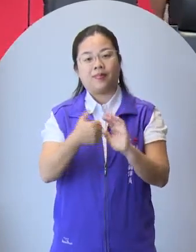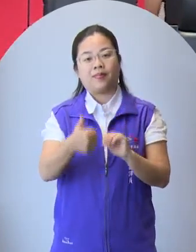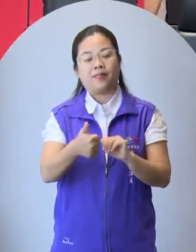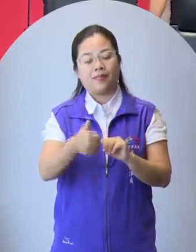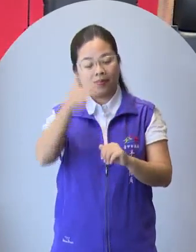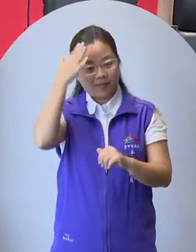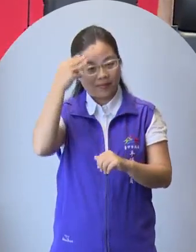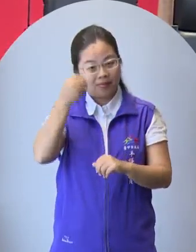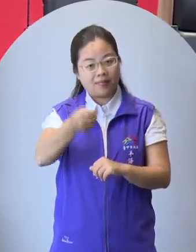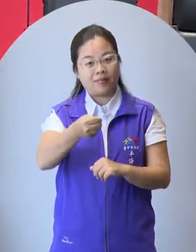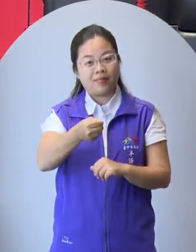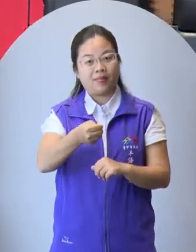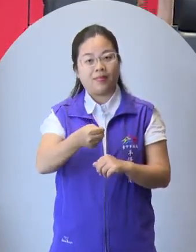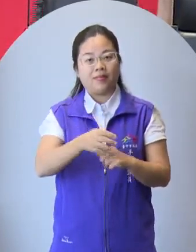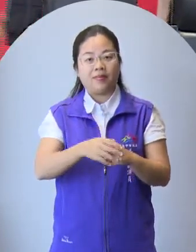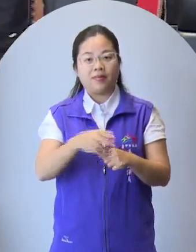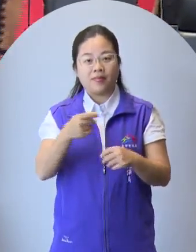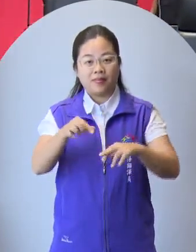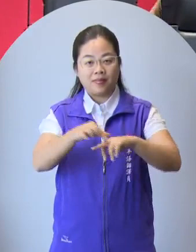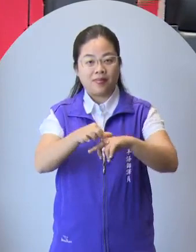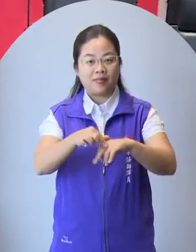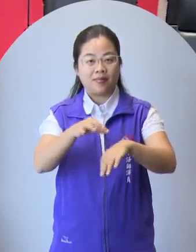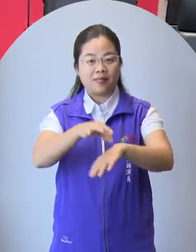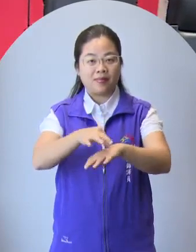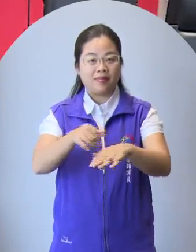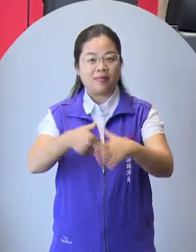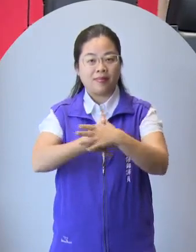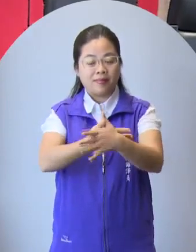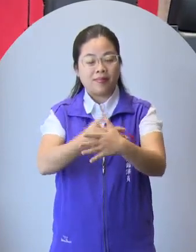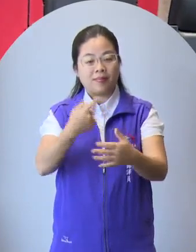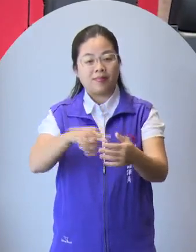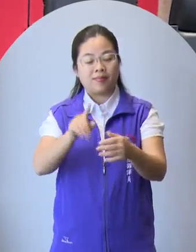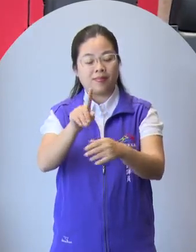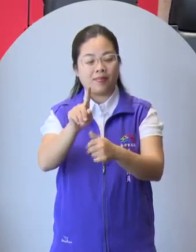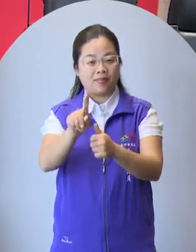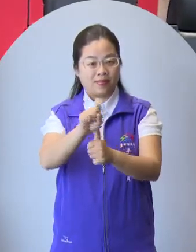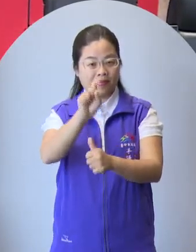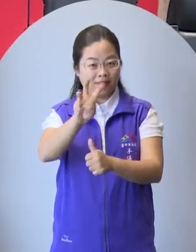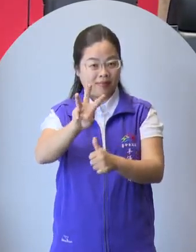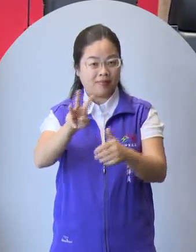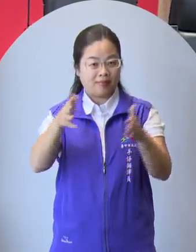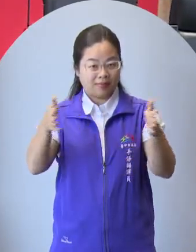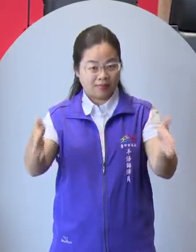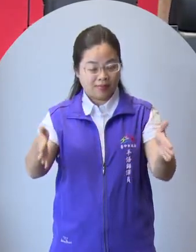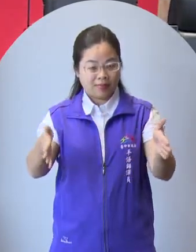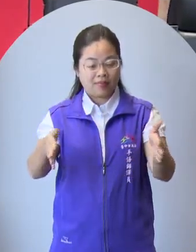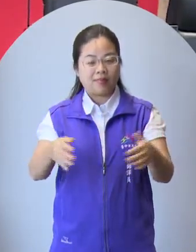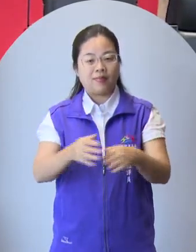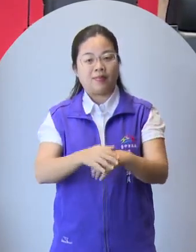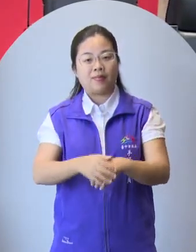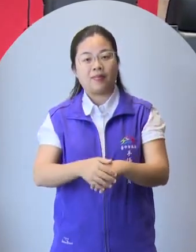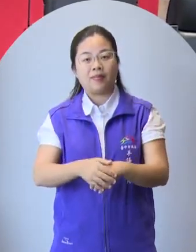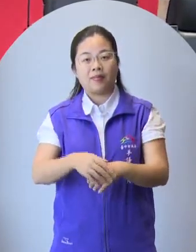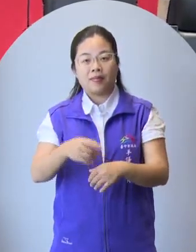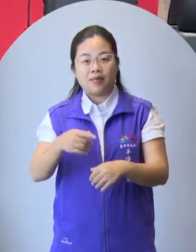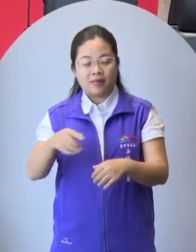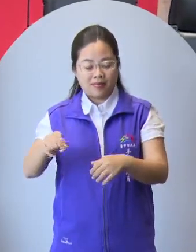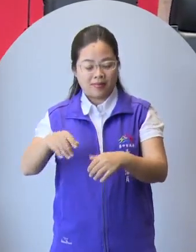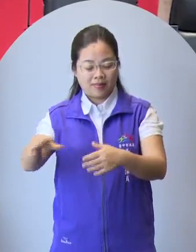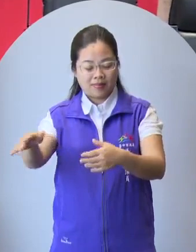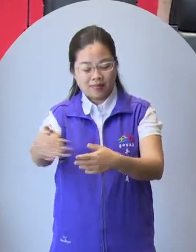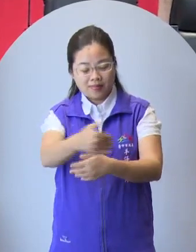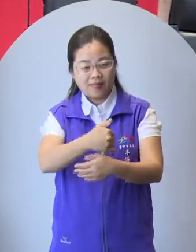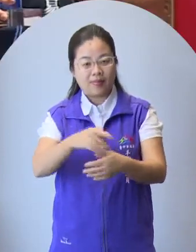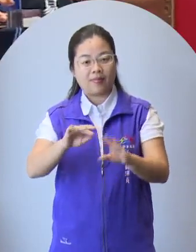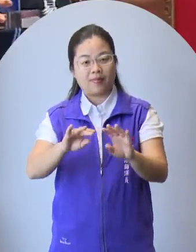前竹区段征收第一标金质奖、13期市地重划至洪池乌日前竹区段征收第3标